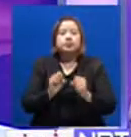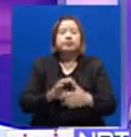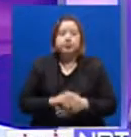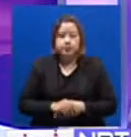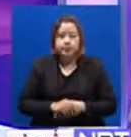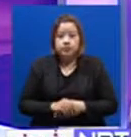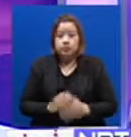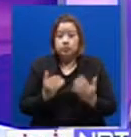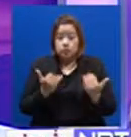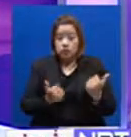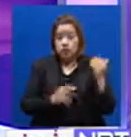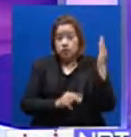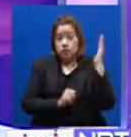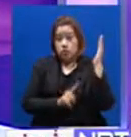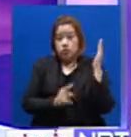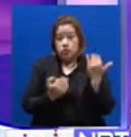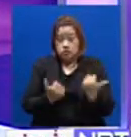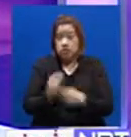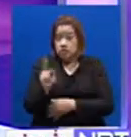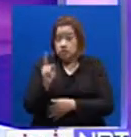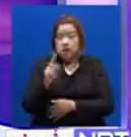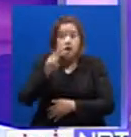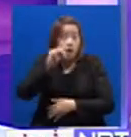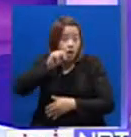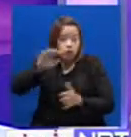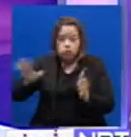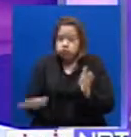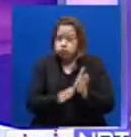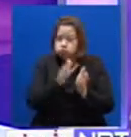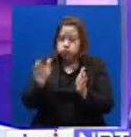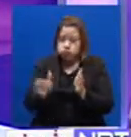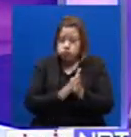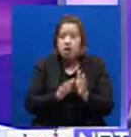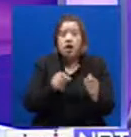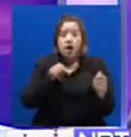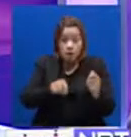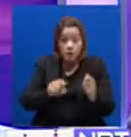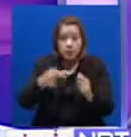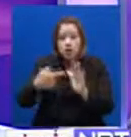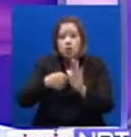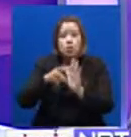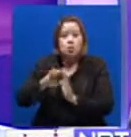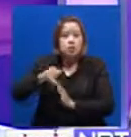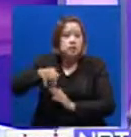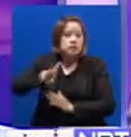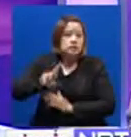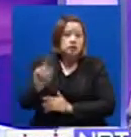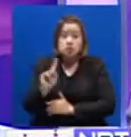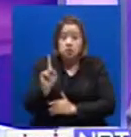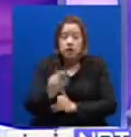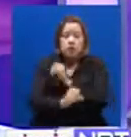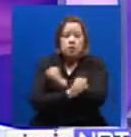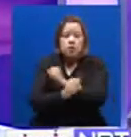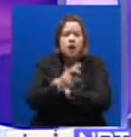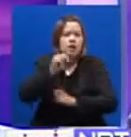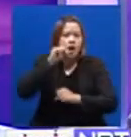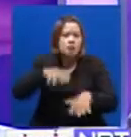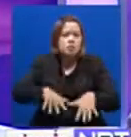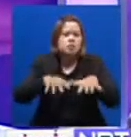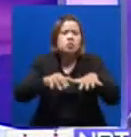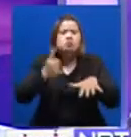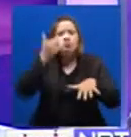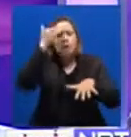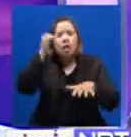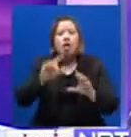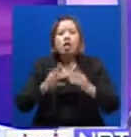ส่วนที่จังหวัดนครศรีธรรมราชคลื่นซัดชายฝั่งในพื้นที่อำเภอหัวไซทำให้กำแพงกั้นคลื่นนั้นพังส่งผลให้บ้านเรือนของประชาชนหลายหลังได้